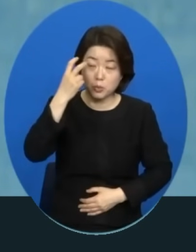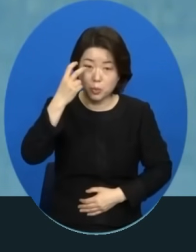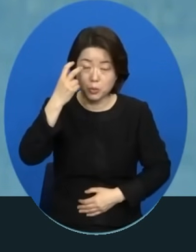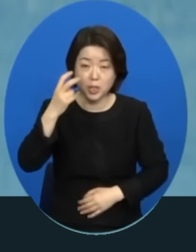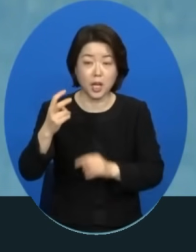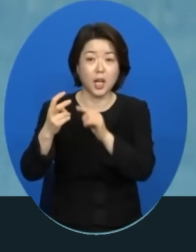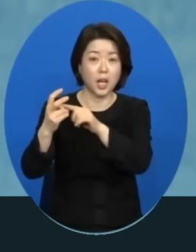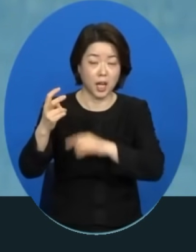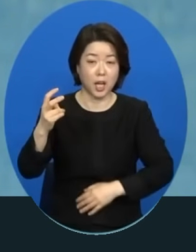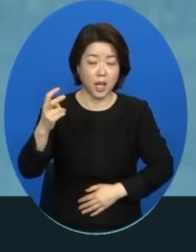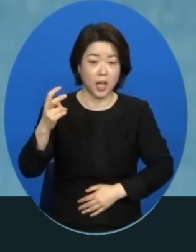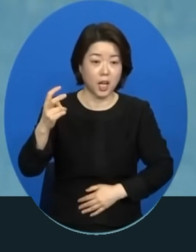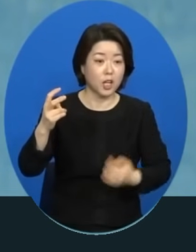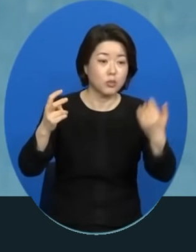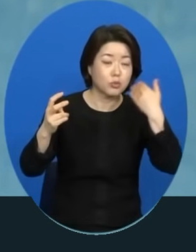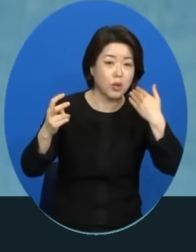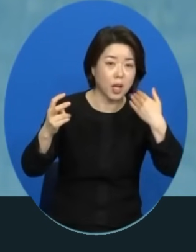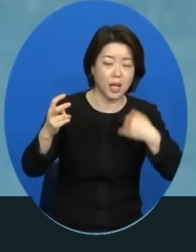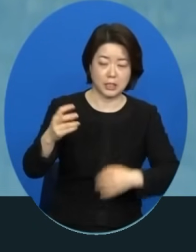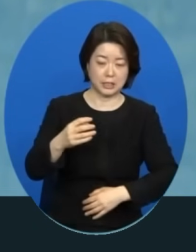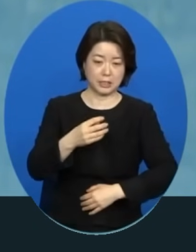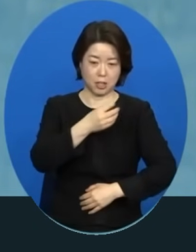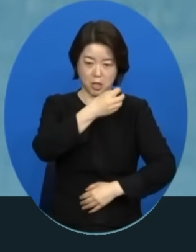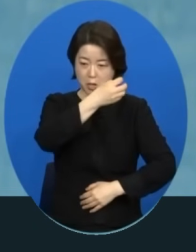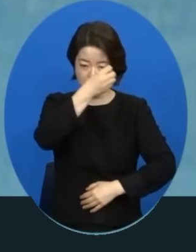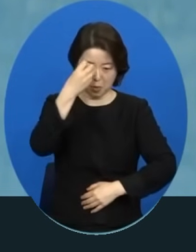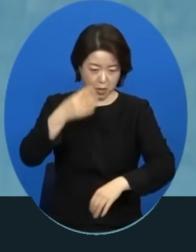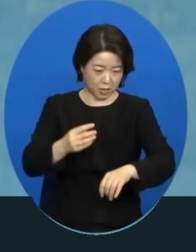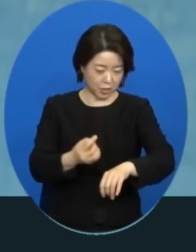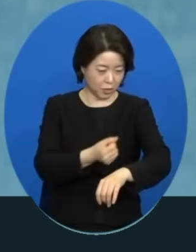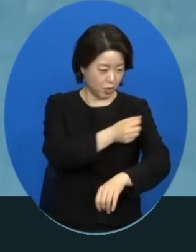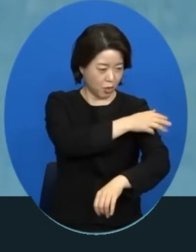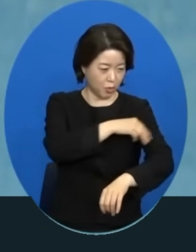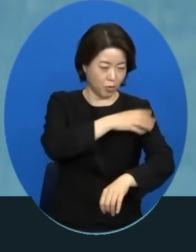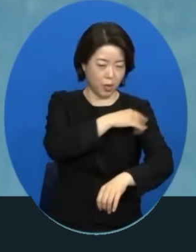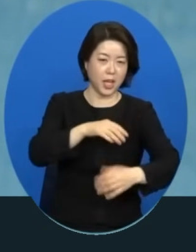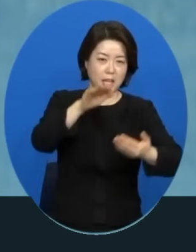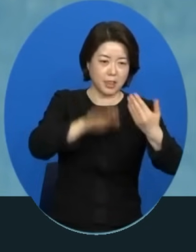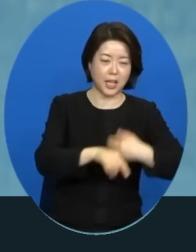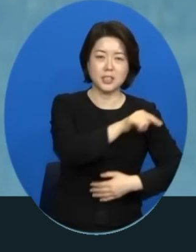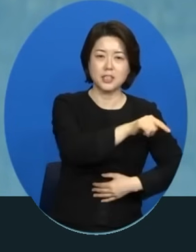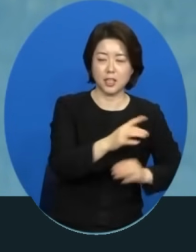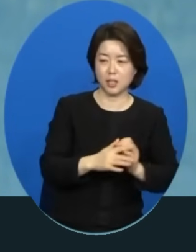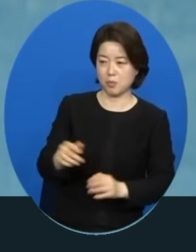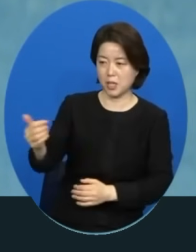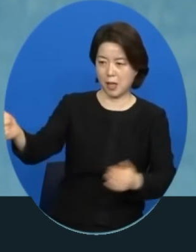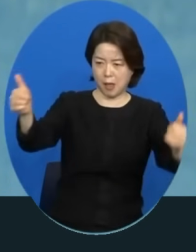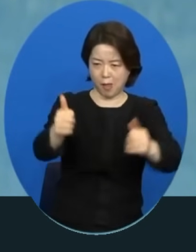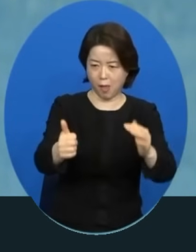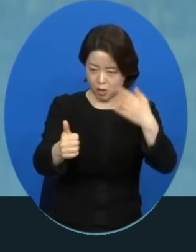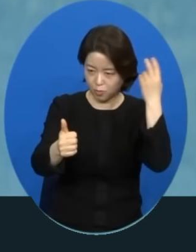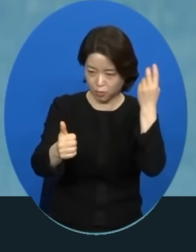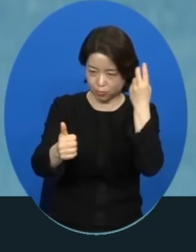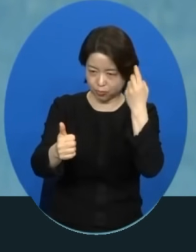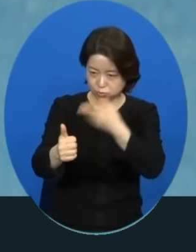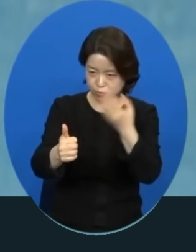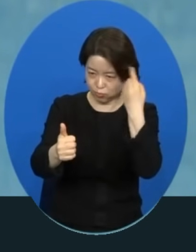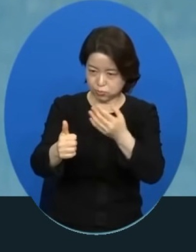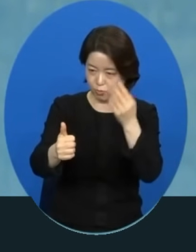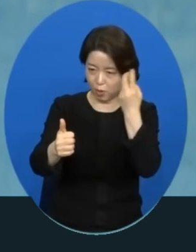그분보다 계급이 낮은 분인데 이것 때문에 굉장히 인격적인 모독을 하시는 거예요. 너무 과하다 싶을